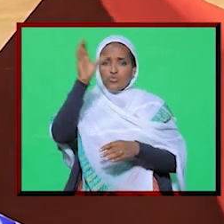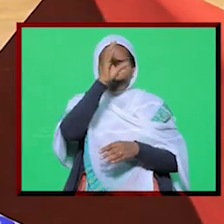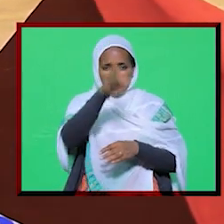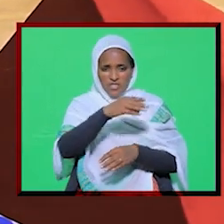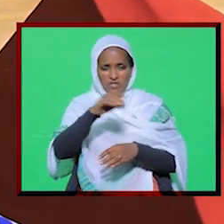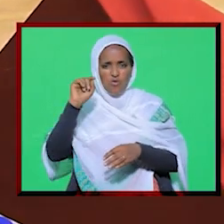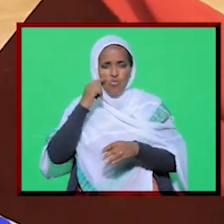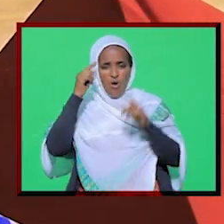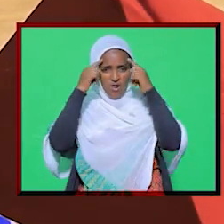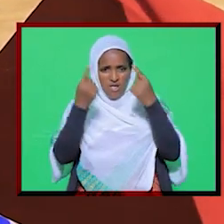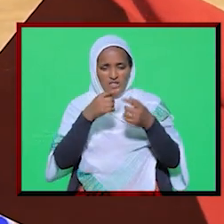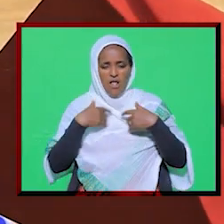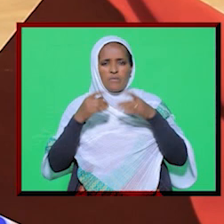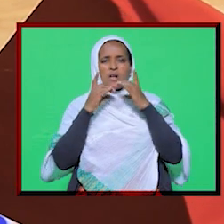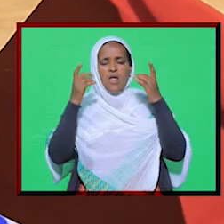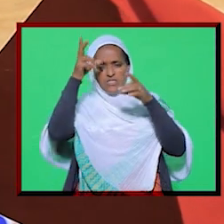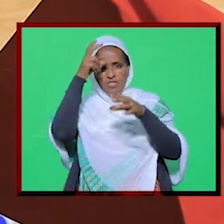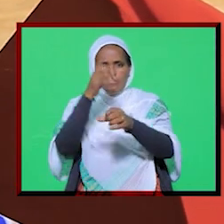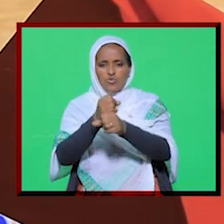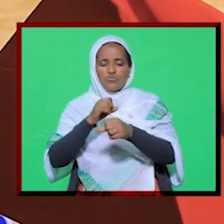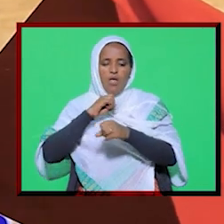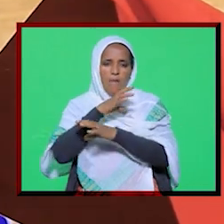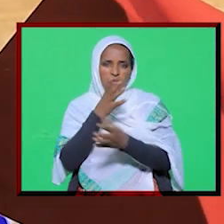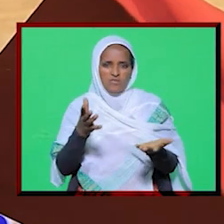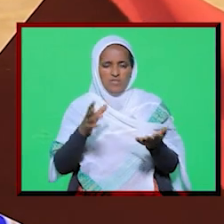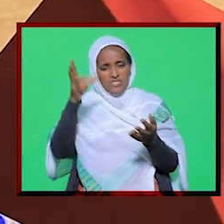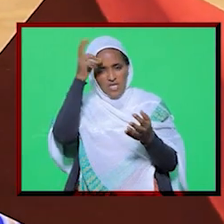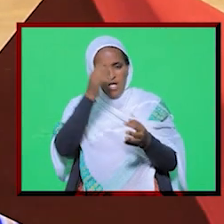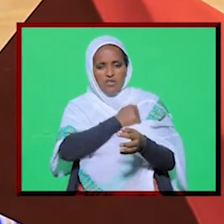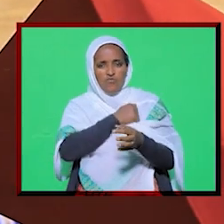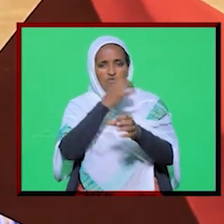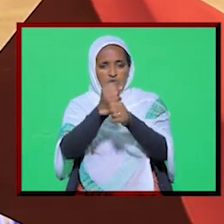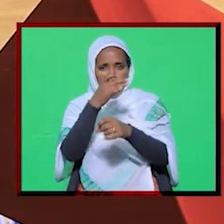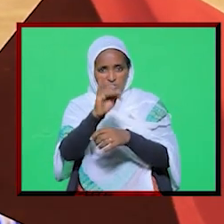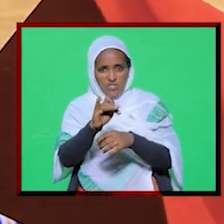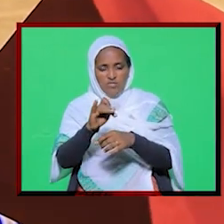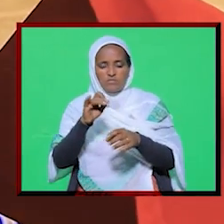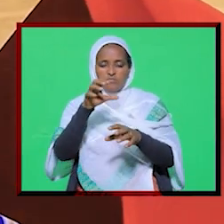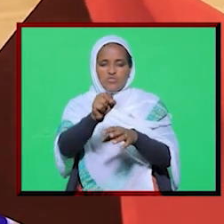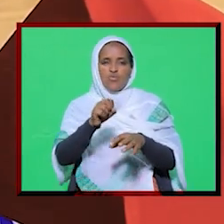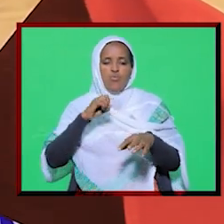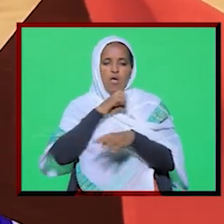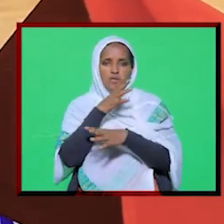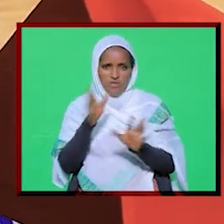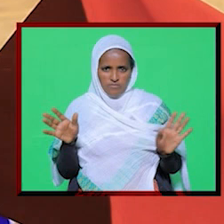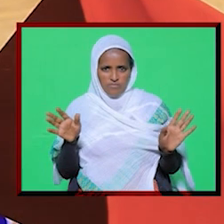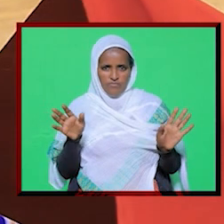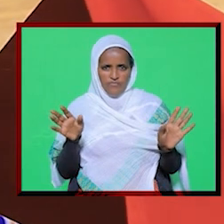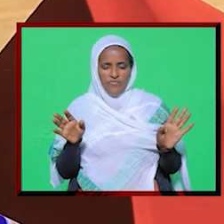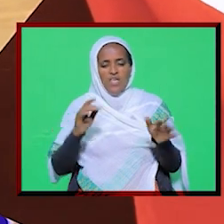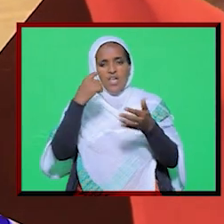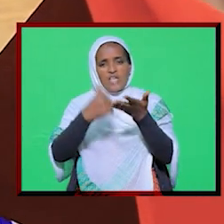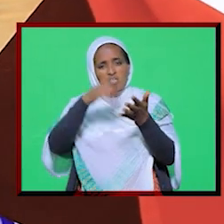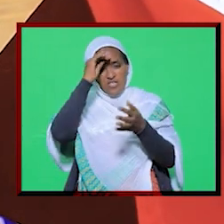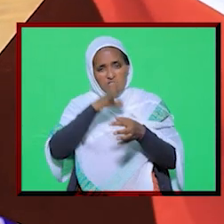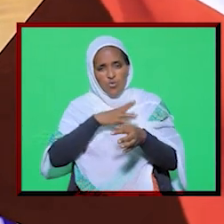እንኳን ኃጢአት ያለበት ካህን ሰይጣን ቢይዘው አይረክስም። ለነገሩ ሰይጣን ደፍሮ አይዘውም እንጂ ቢይዘው አይረክስም። እና ይህ